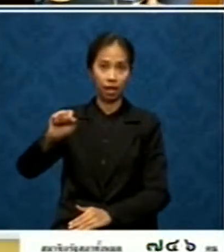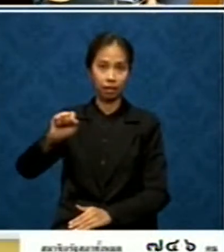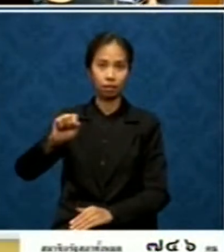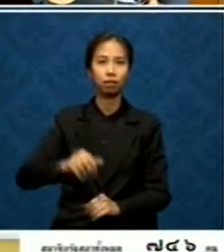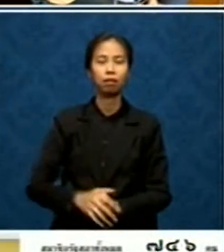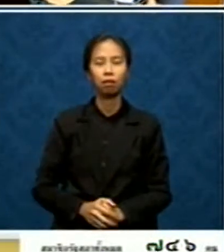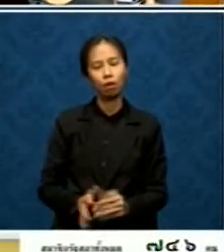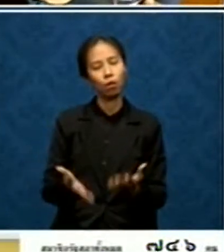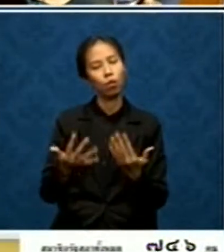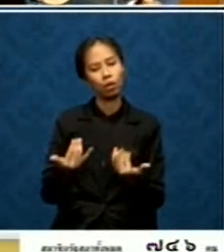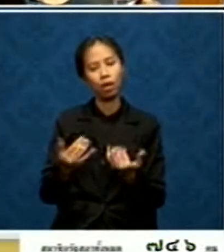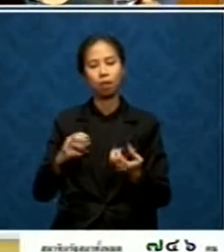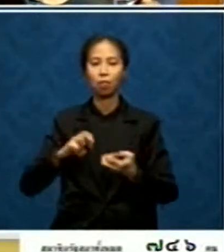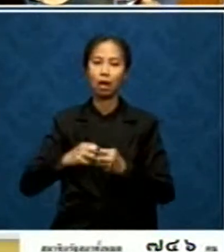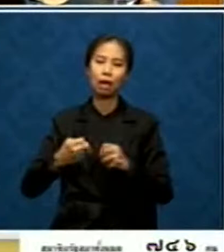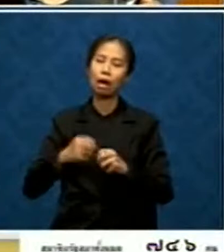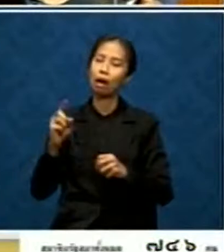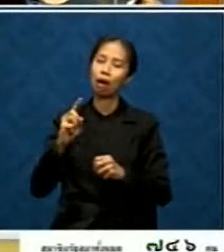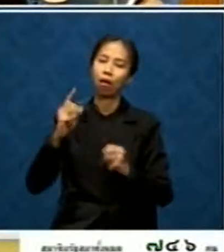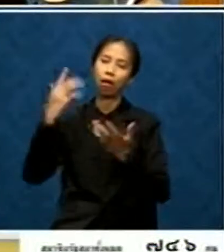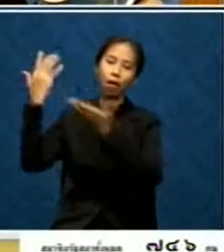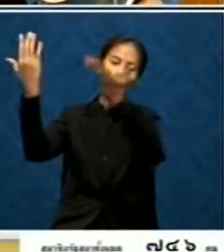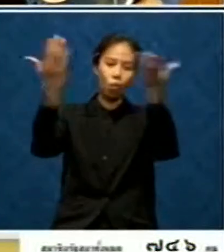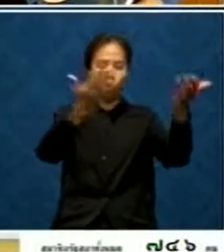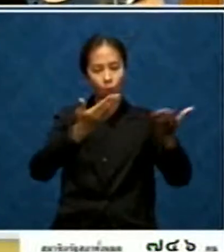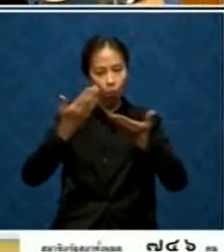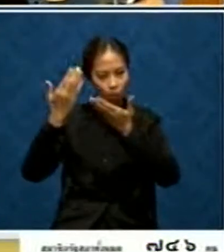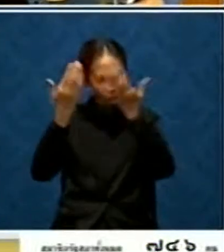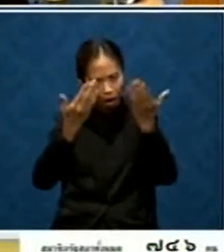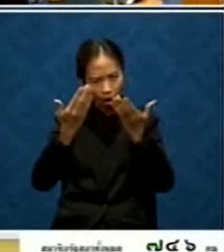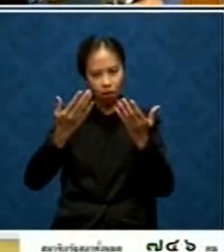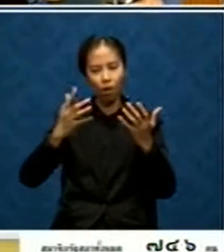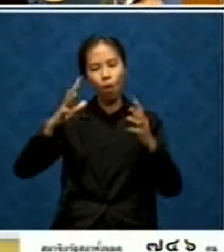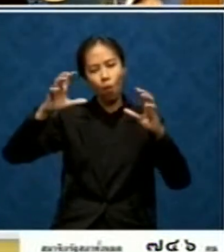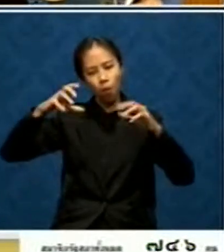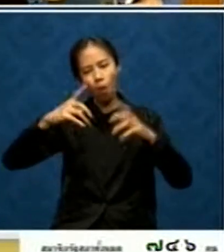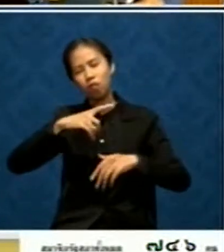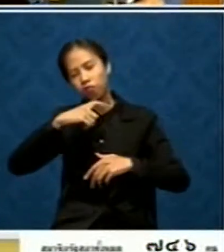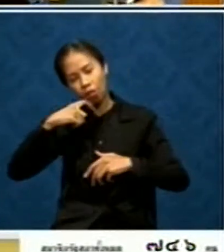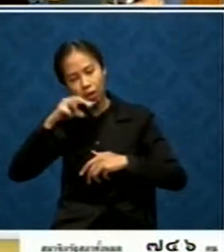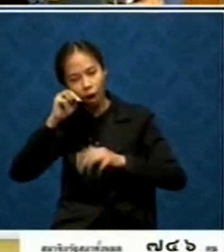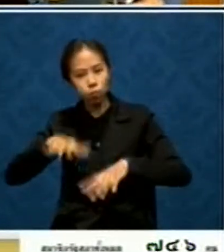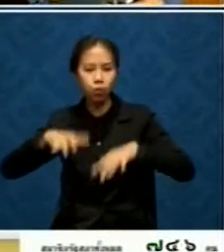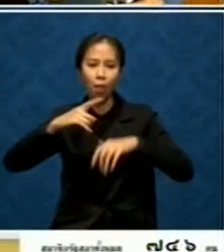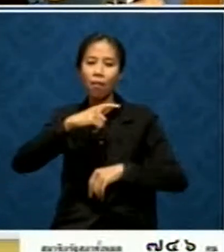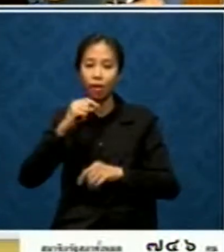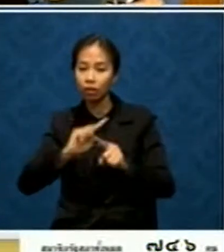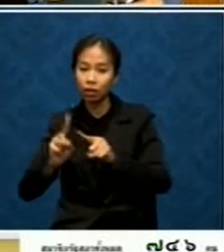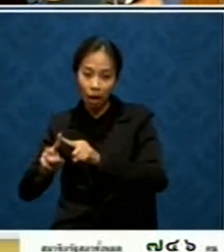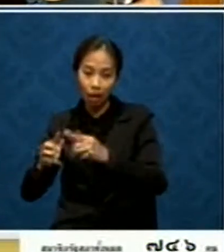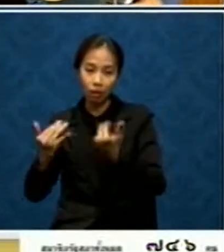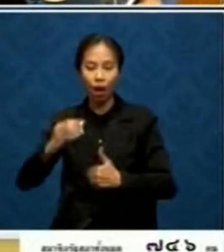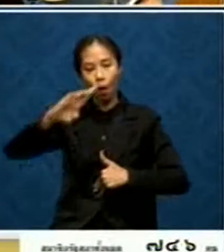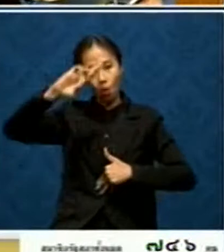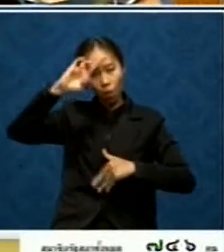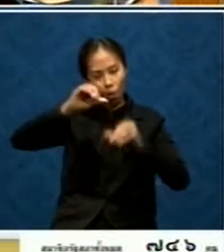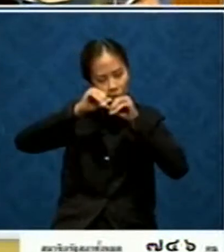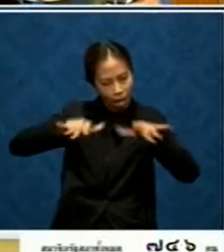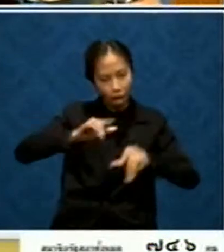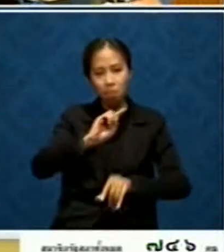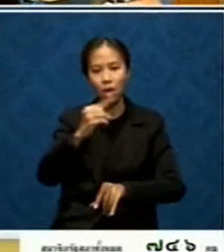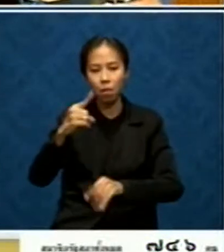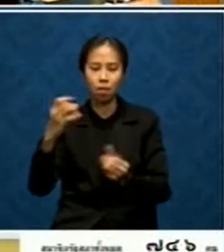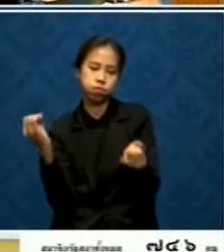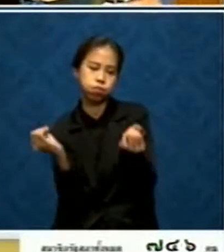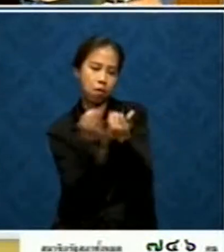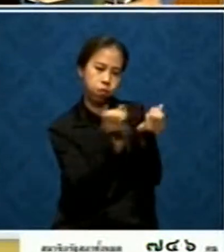ความแปรปรวนของสภาพอากาศและโรคอุบัติใหม่นอกจากจะเป็นภัยพิบัติที่สร้างผลกระทบโดยตรงต่อมนุษยชาติ